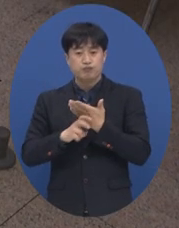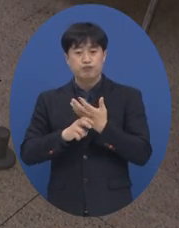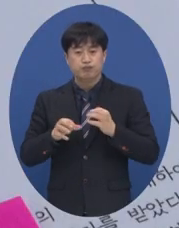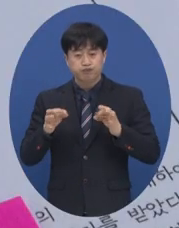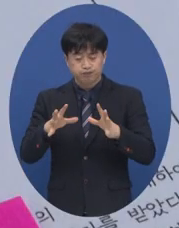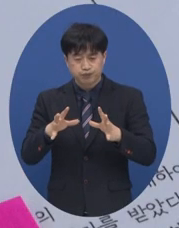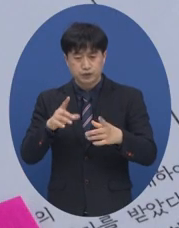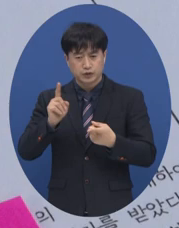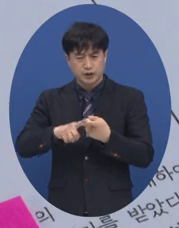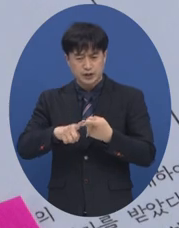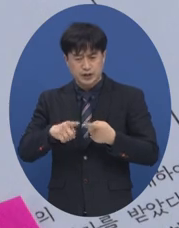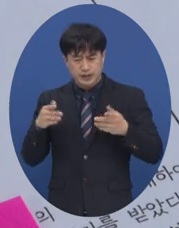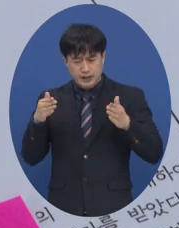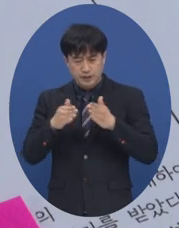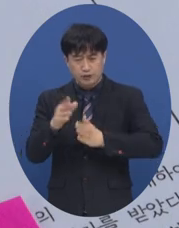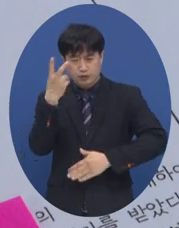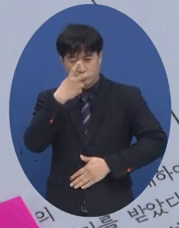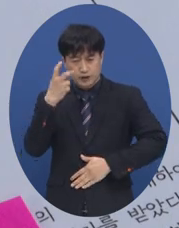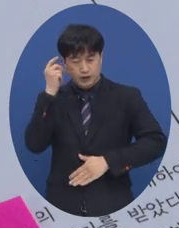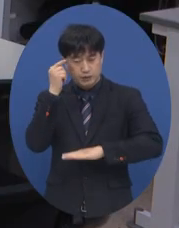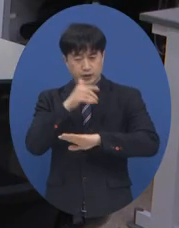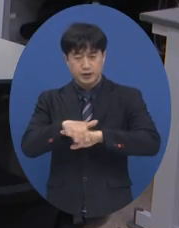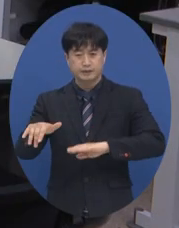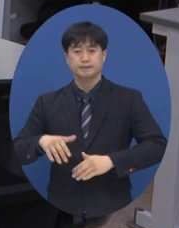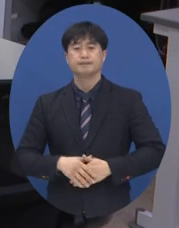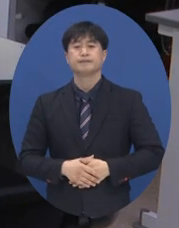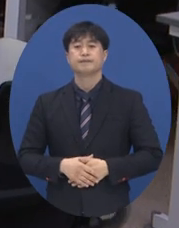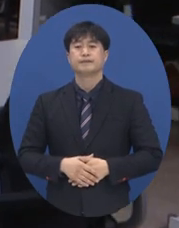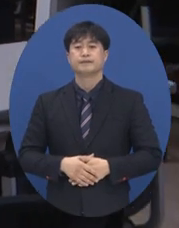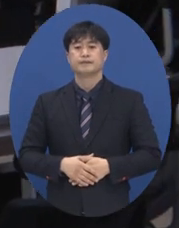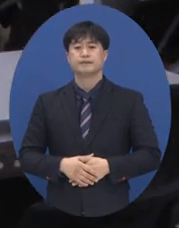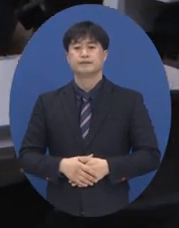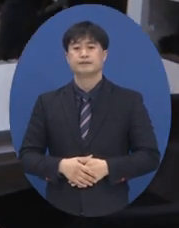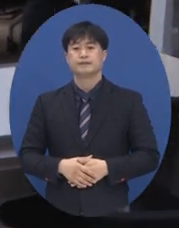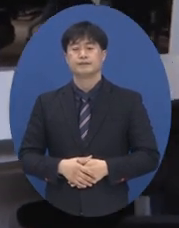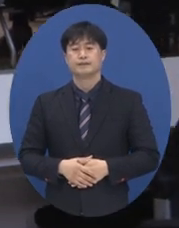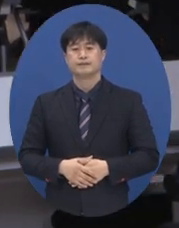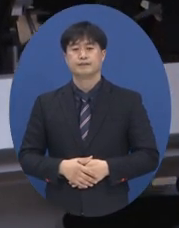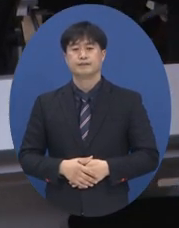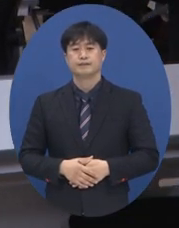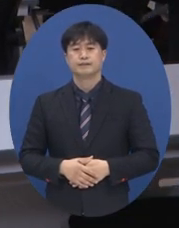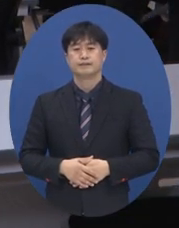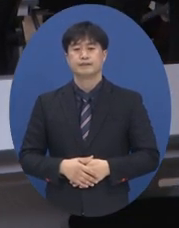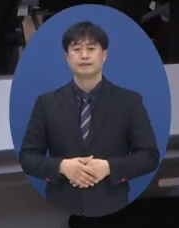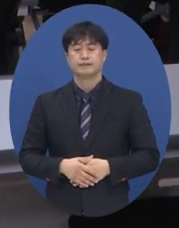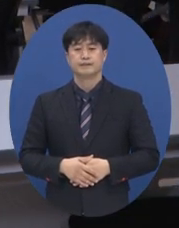대해 고강도 수사를 진행할 예정입니다. 경기지TV 이슬비입니다.